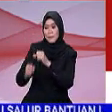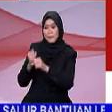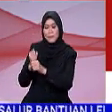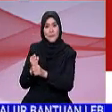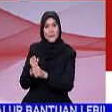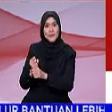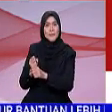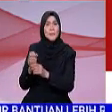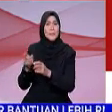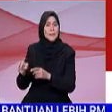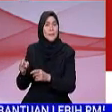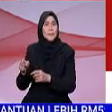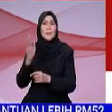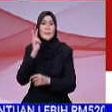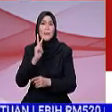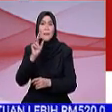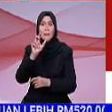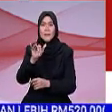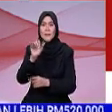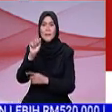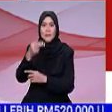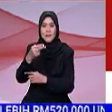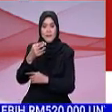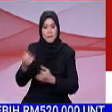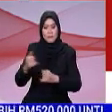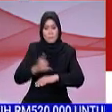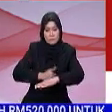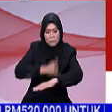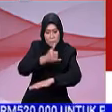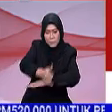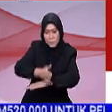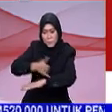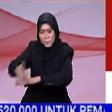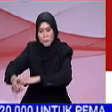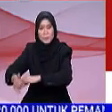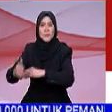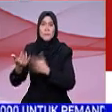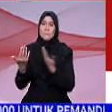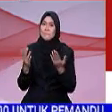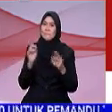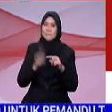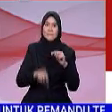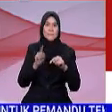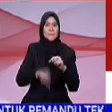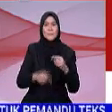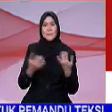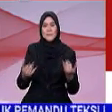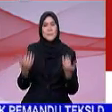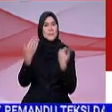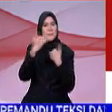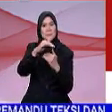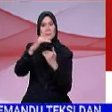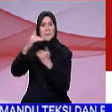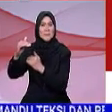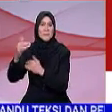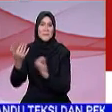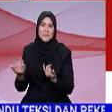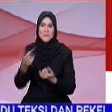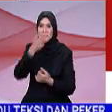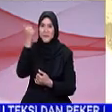yang dikenali Kak Ayah. Larangan meretas daerah dan negeri, ekoran Perintah Kawalan Pergerakan PKP membataskan segalanya.